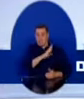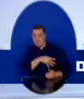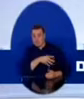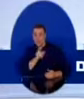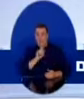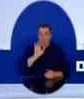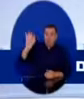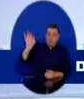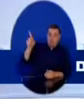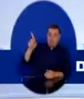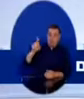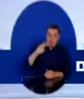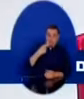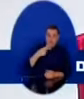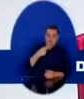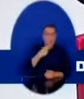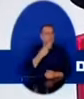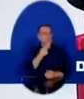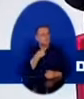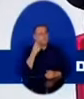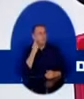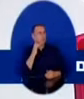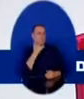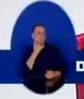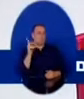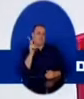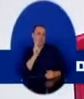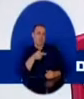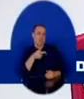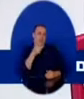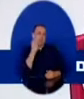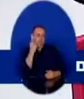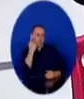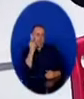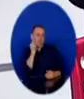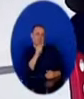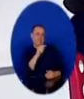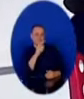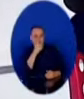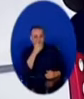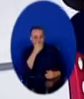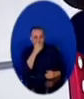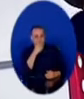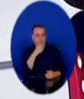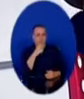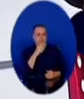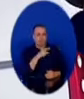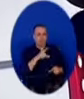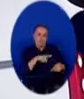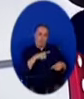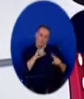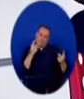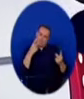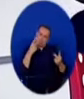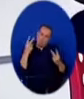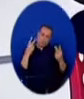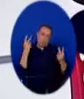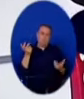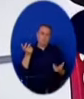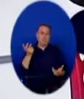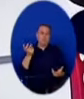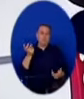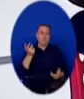הישראלי? אני חושב מהתמונות, כן, את יכולה לדעת שזה חיים אחרים. כן, וזה